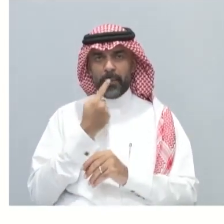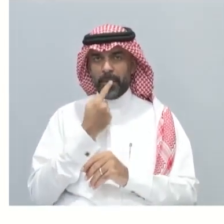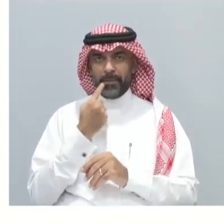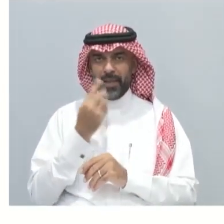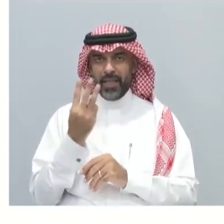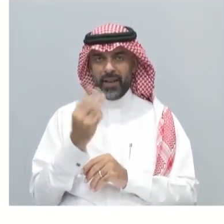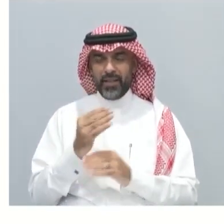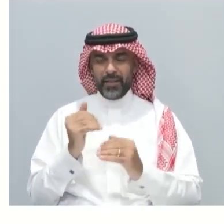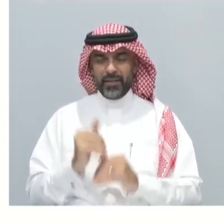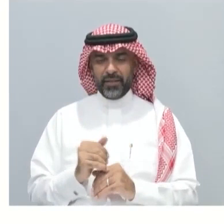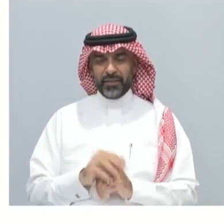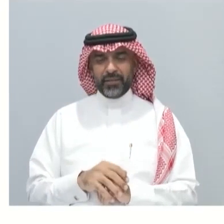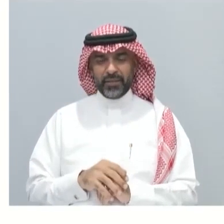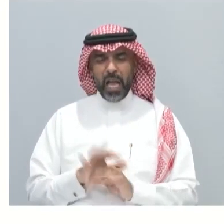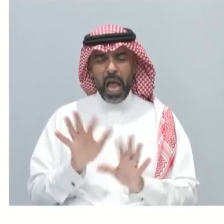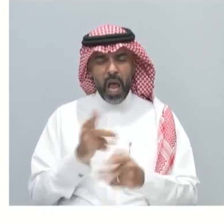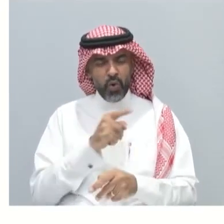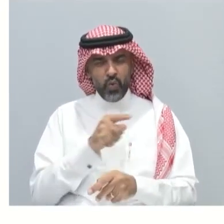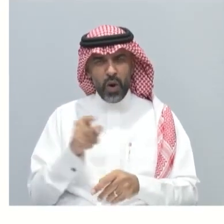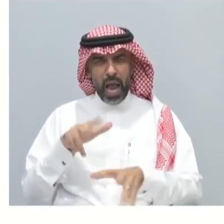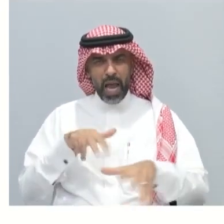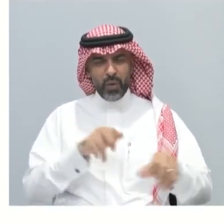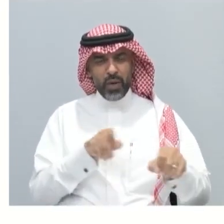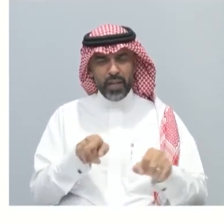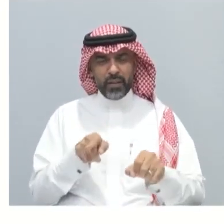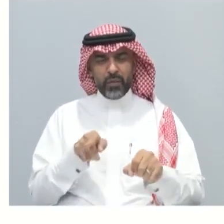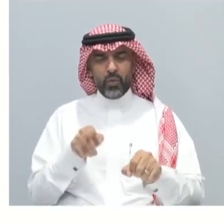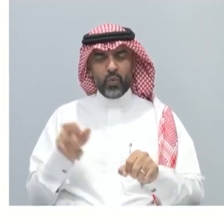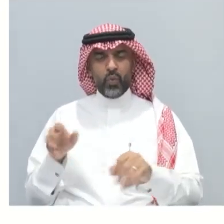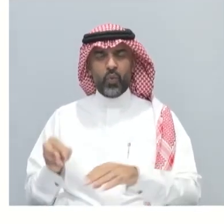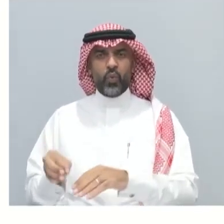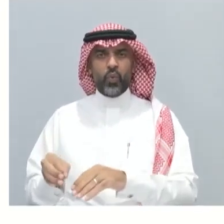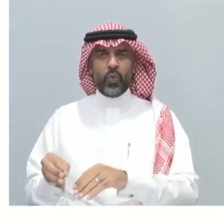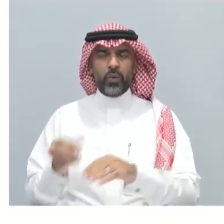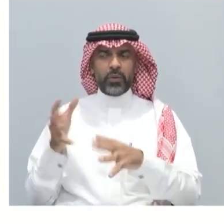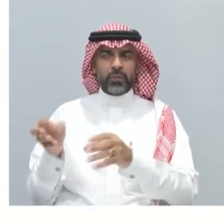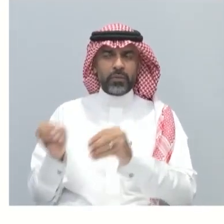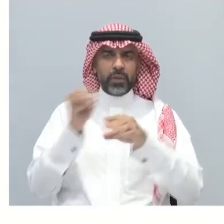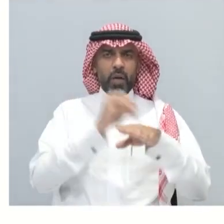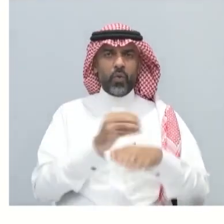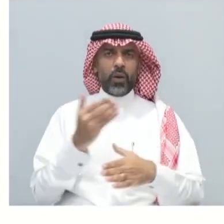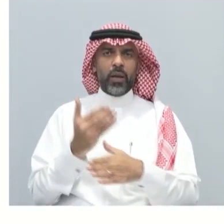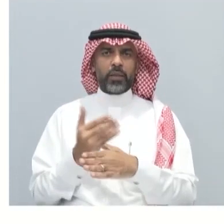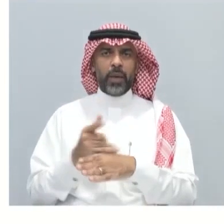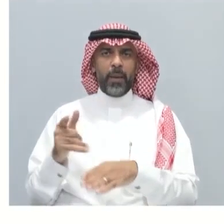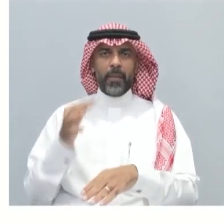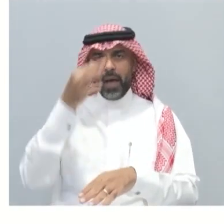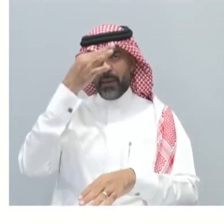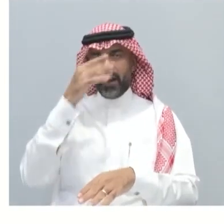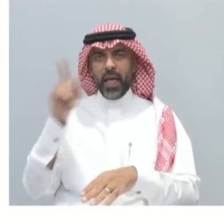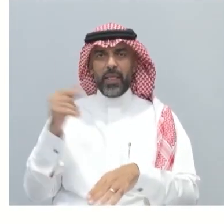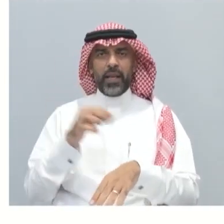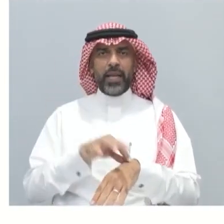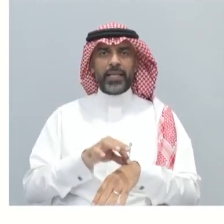الفميه السؤال الثالث اي الحيوانات التاليه ينقل مسببات الامراض للانسان هل هو القراد ام